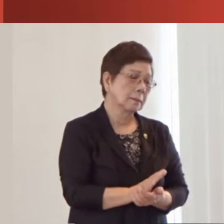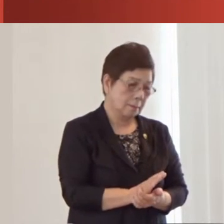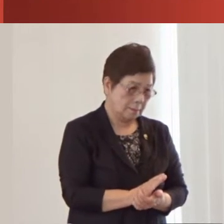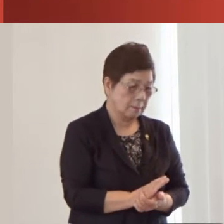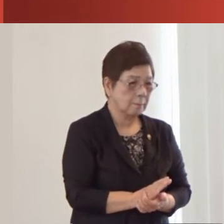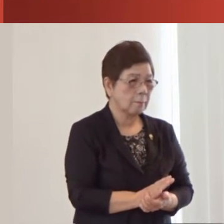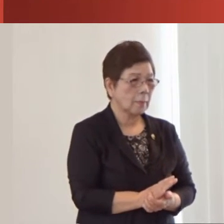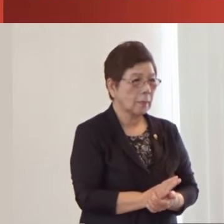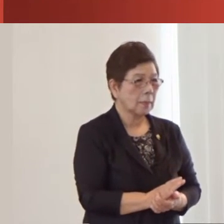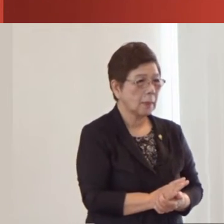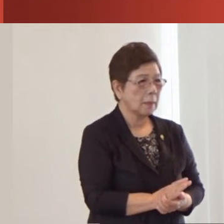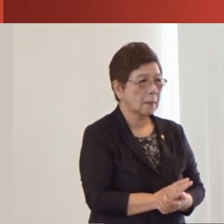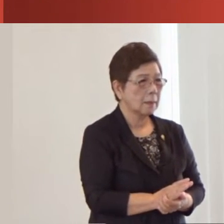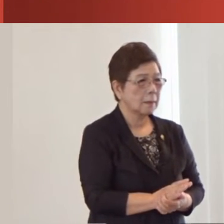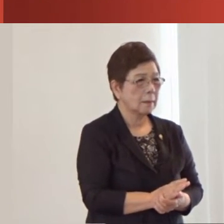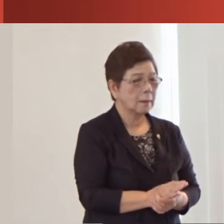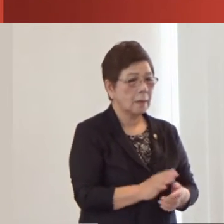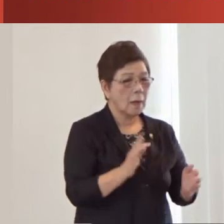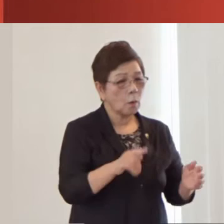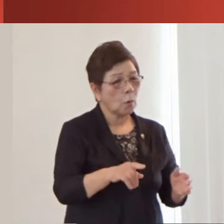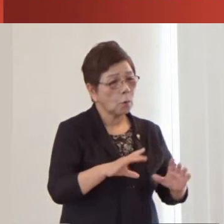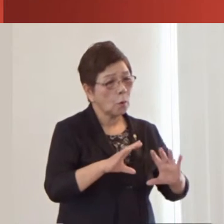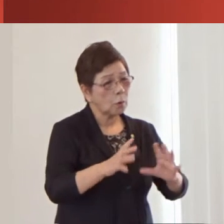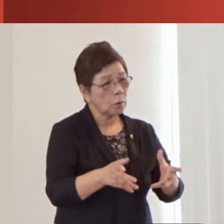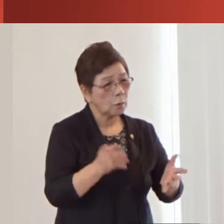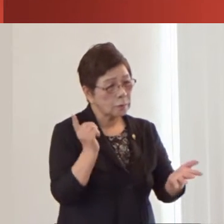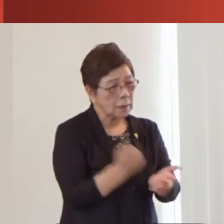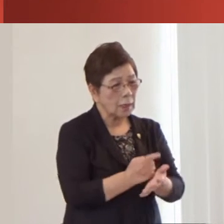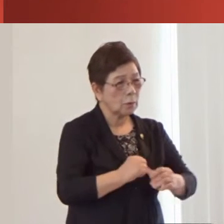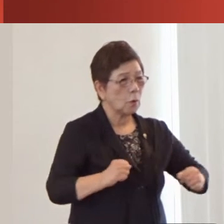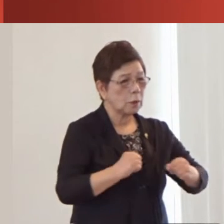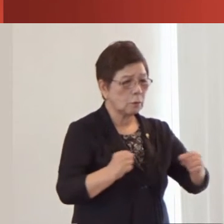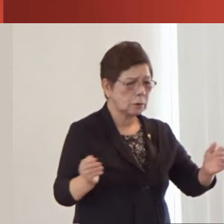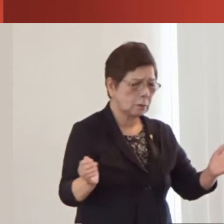的な命はどっかで終わるだけの話、永遠の命を生きている。